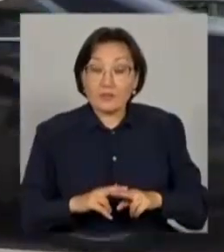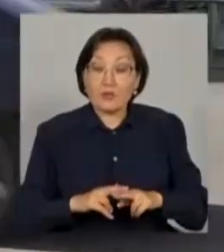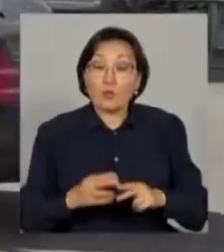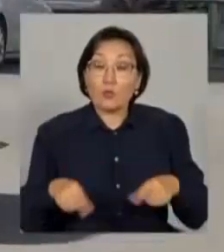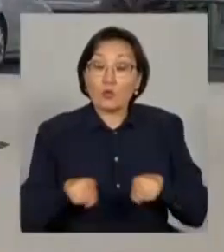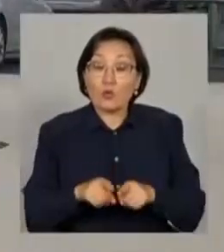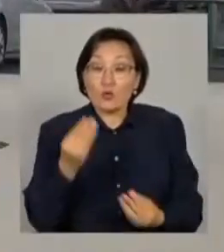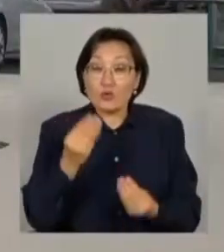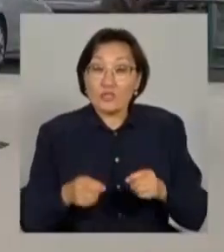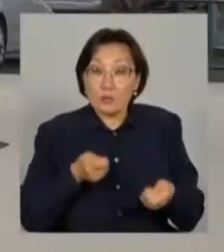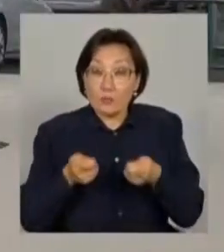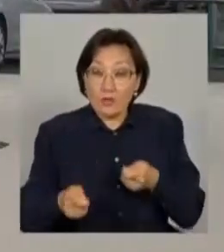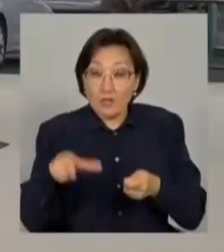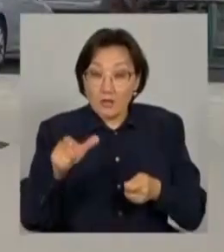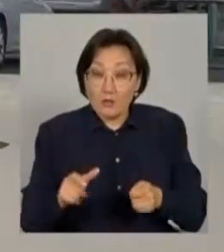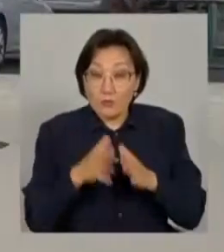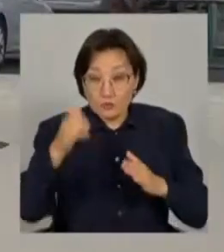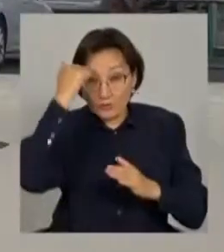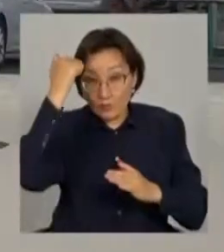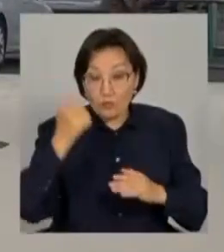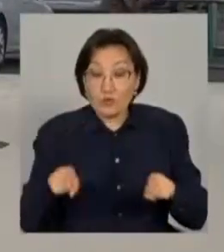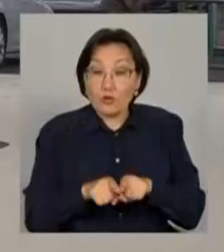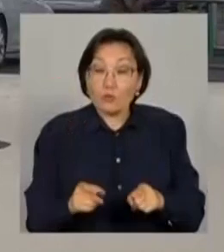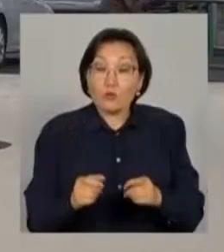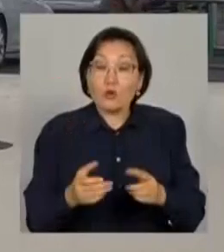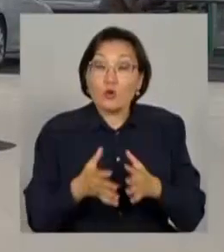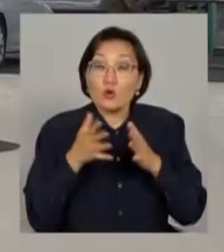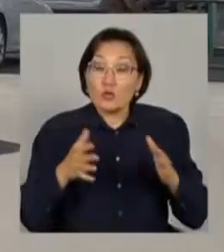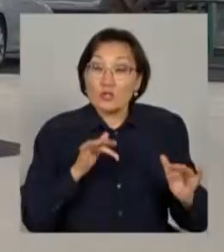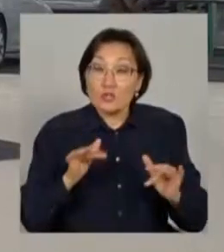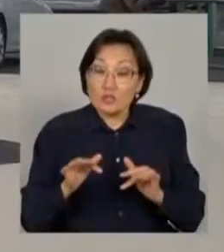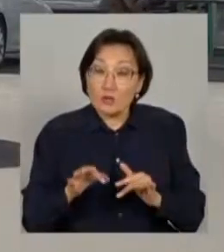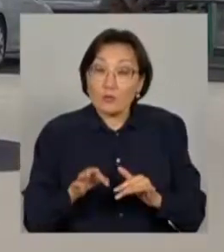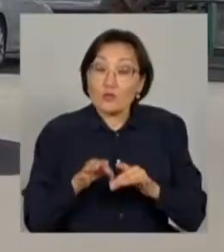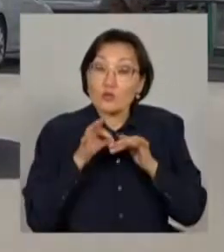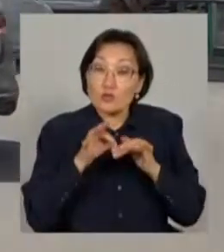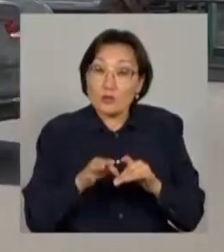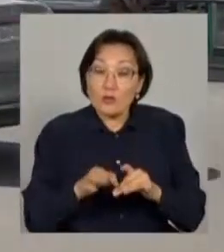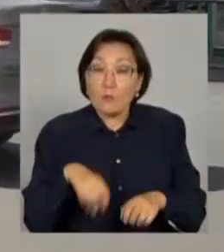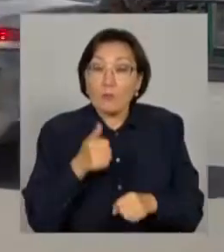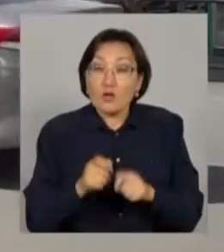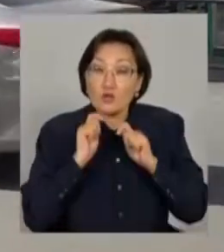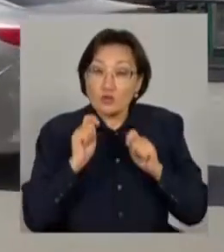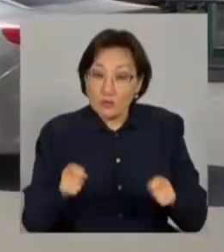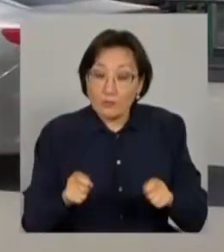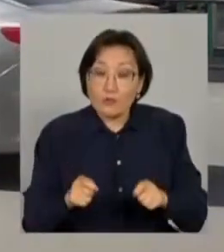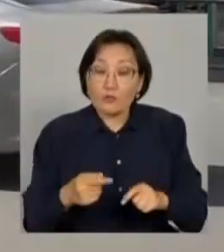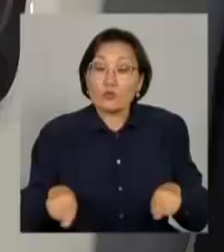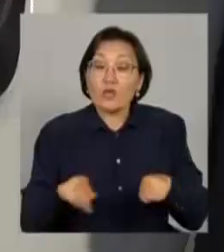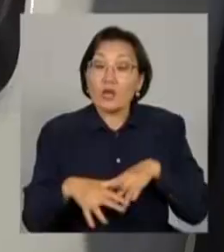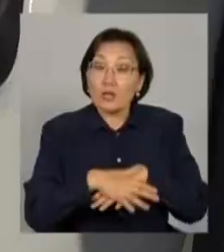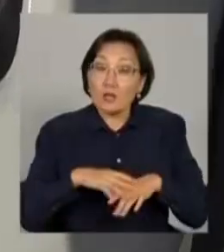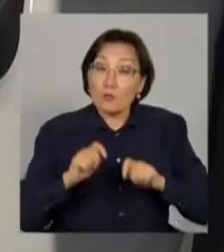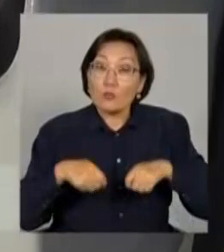ұйымдастырушыларға үлкен рахмет, осындай үлкен іс-шара ұйымдастырып, және оған бас жүлде тігіп, осындай халыққа кішкене мүмкіндік беріп жатқанына.